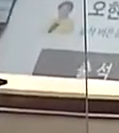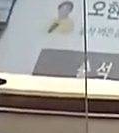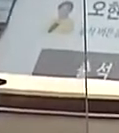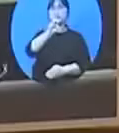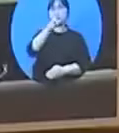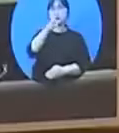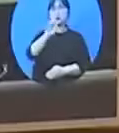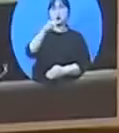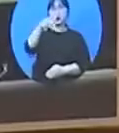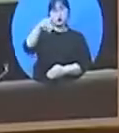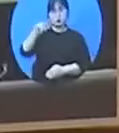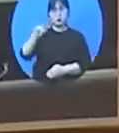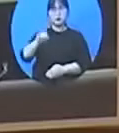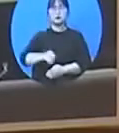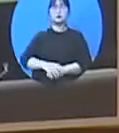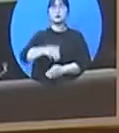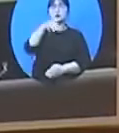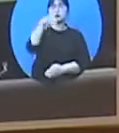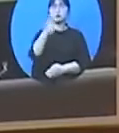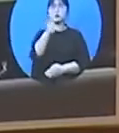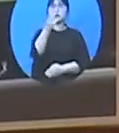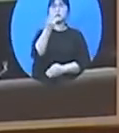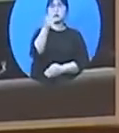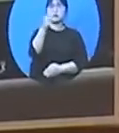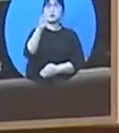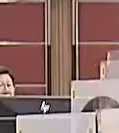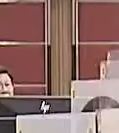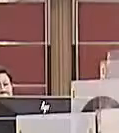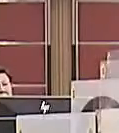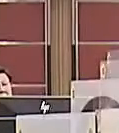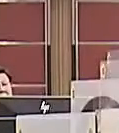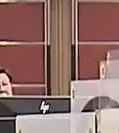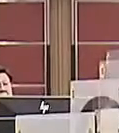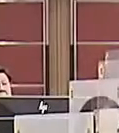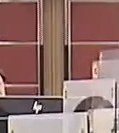않다며 시행 결과에 따른 책임도 김지사에게 있다고 주장했습니다